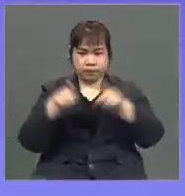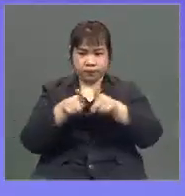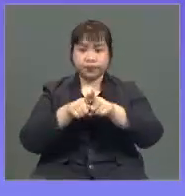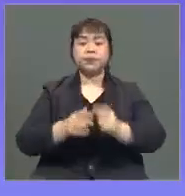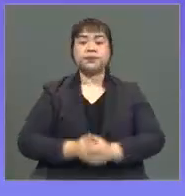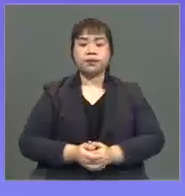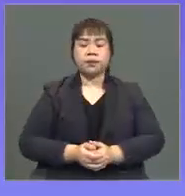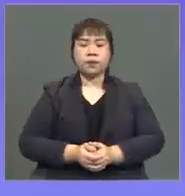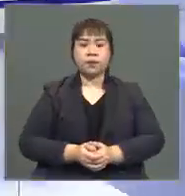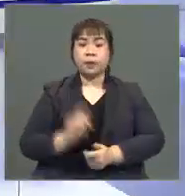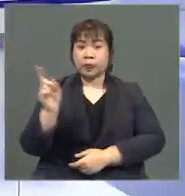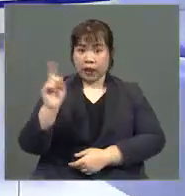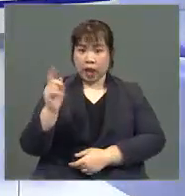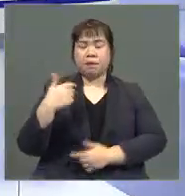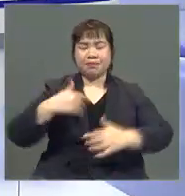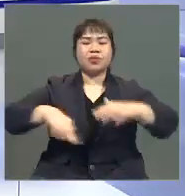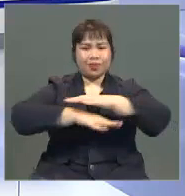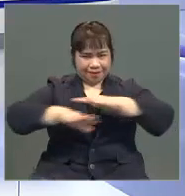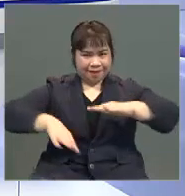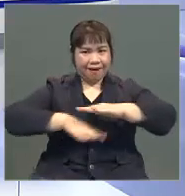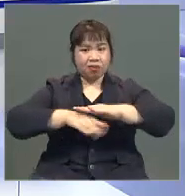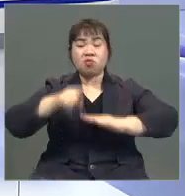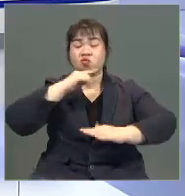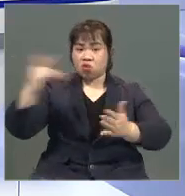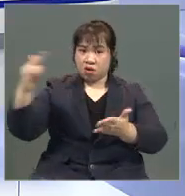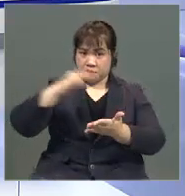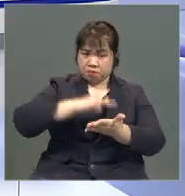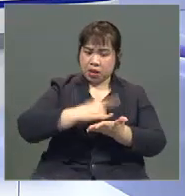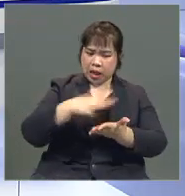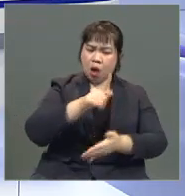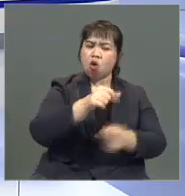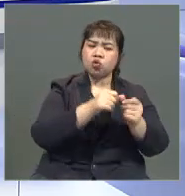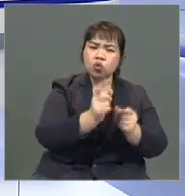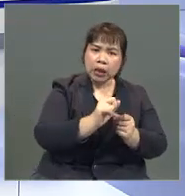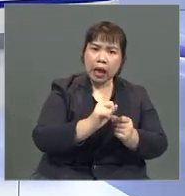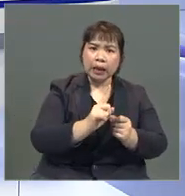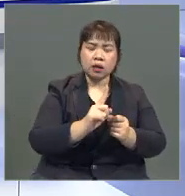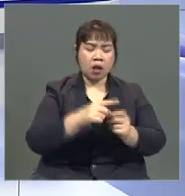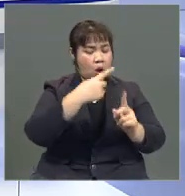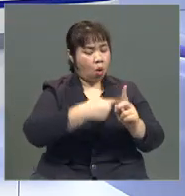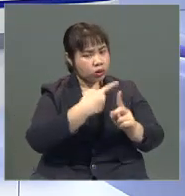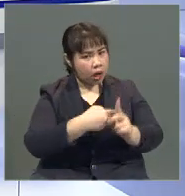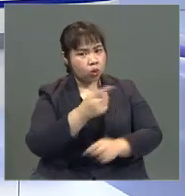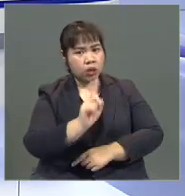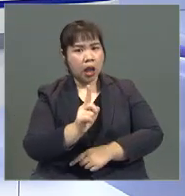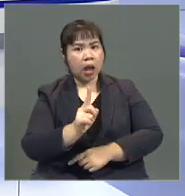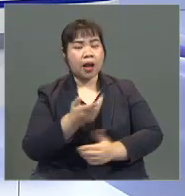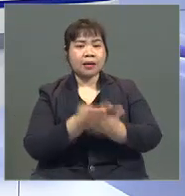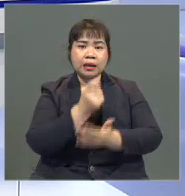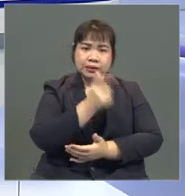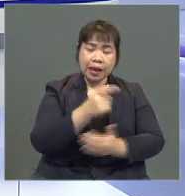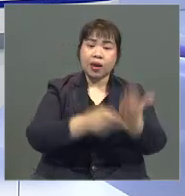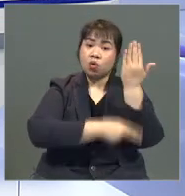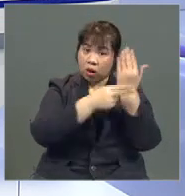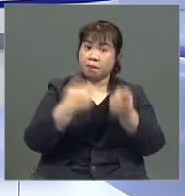ๆนอกจากนี้ครับจะต้องมีเรื่องของหลักฐานฮะว่าเข้ามาแล้วนี่จะไปอยู่ที่ไหนจะต้องมีหลักฐานยืนยันไว้ว่าจะเป็นเรื่องของหลักฐานการชำระ